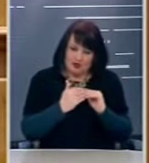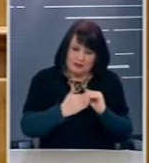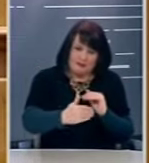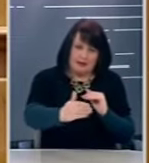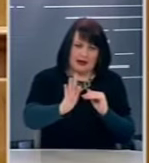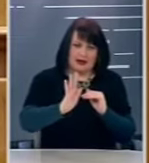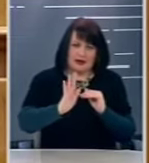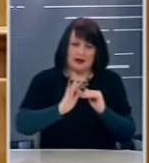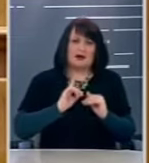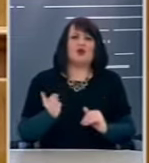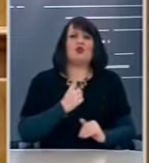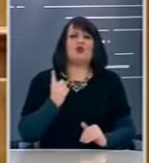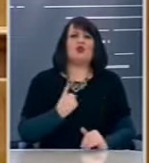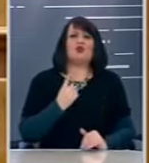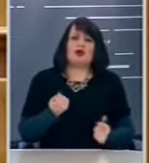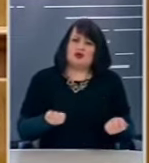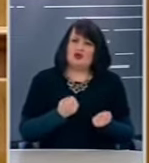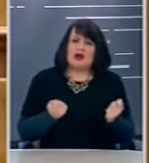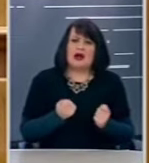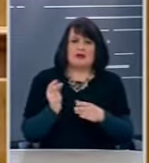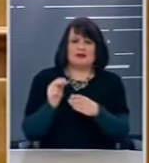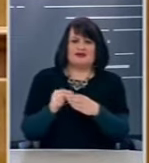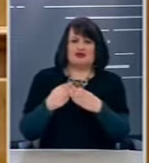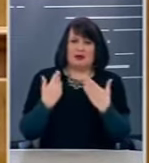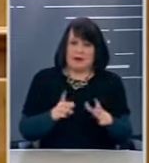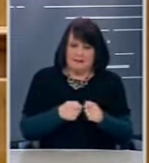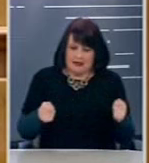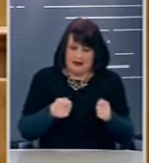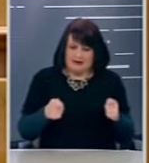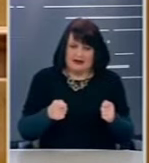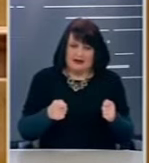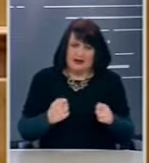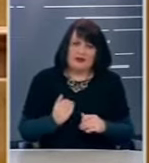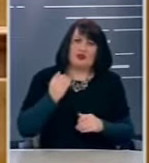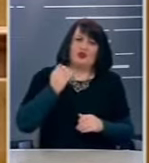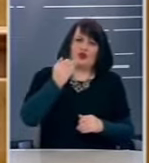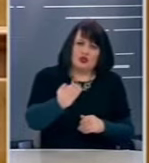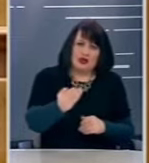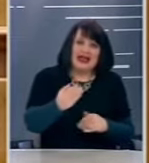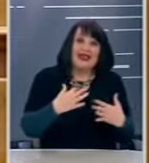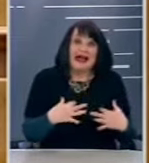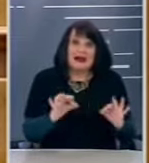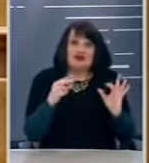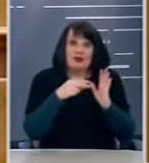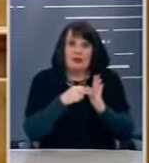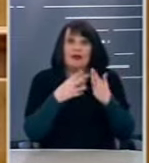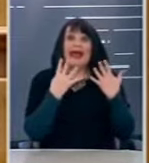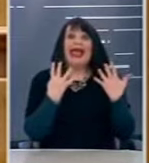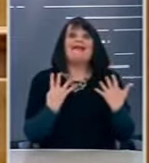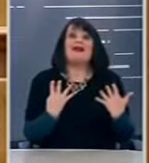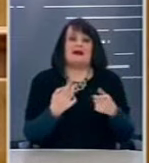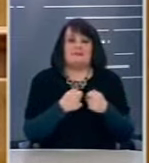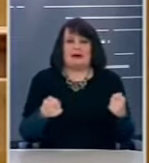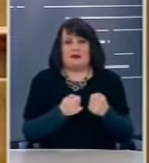άλλωστε είναι σύνηθες στην κοινοβουλευτική πρακτική, να ψηφίζονται μέτρα τα οποία η ισχύς τους αρχίζει,